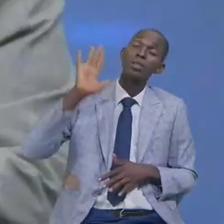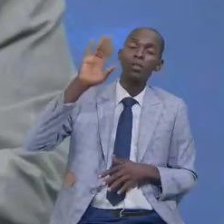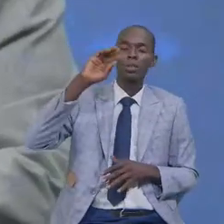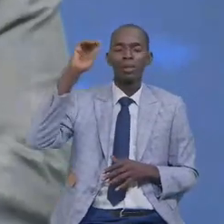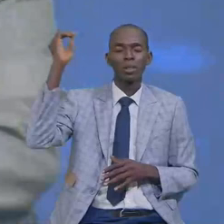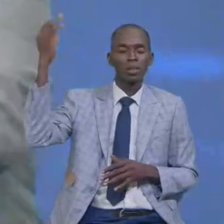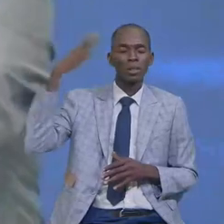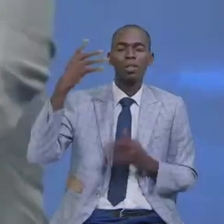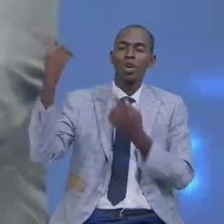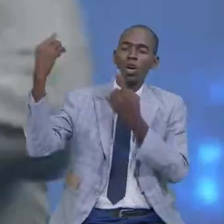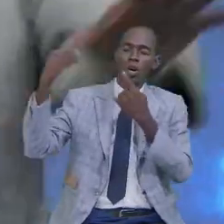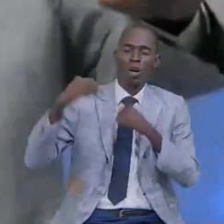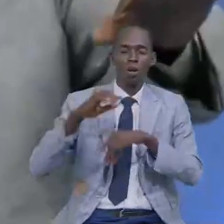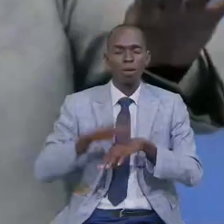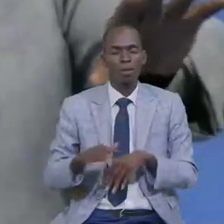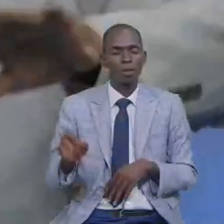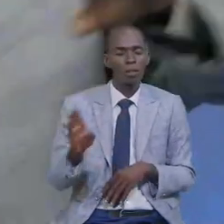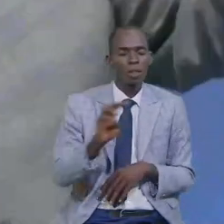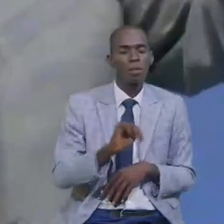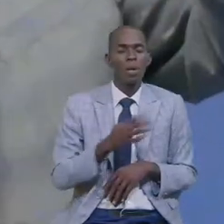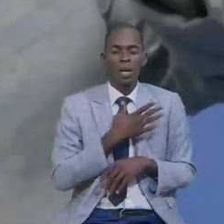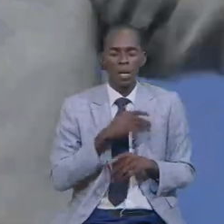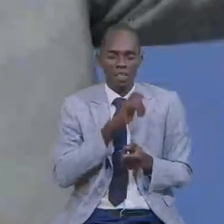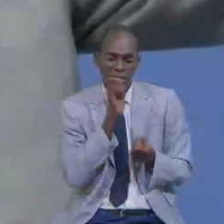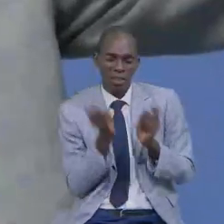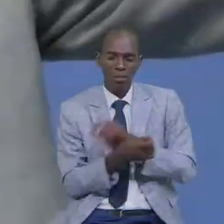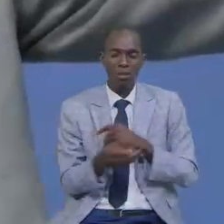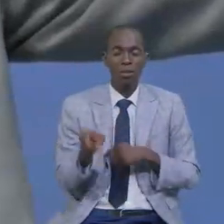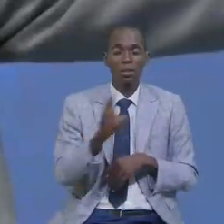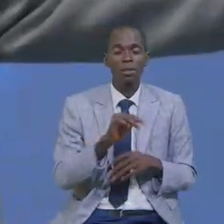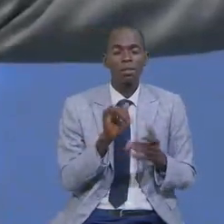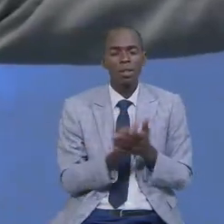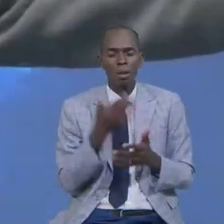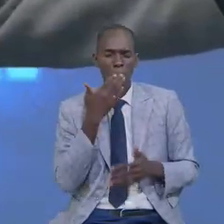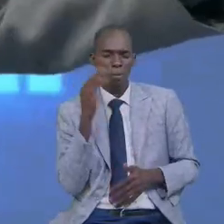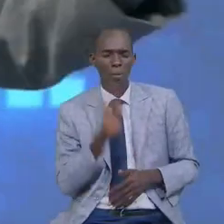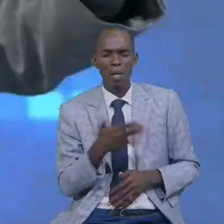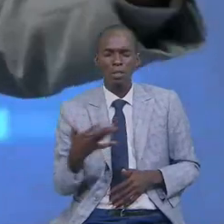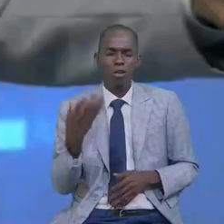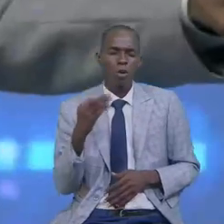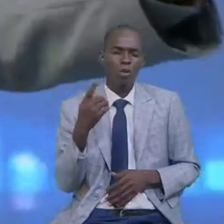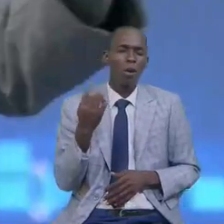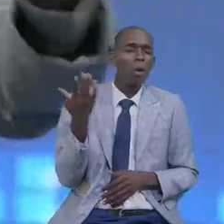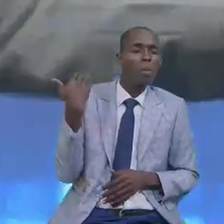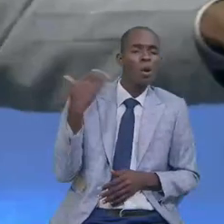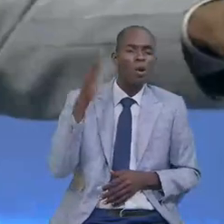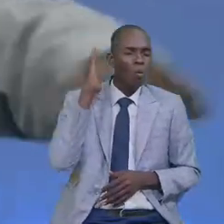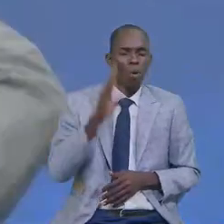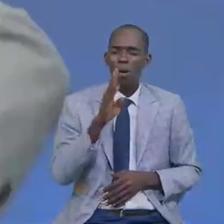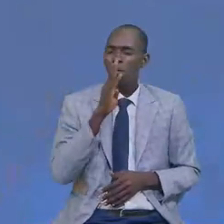en eux et transforme leur vie pour que les mauvaises choses du passé soient